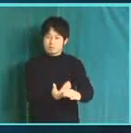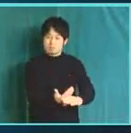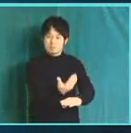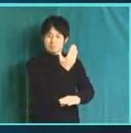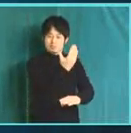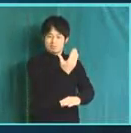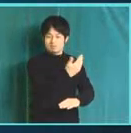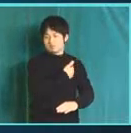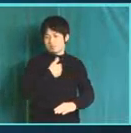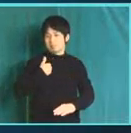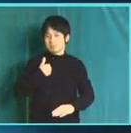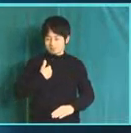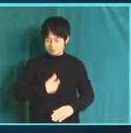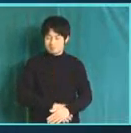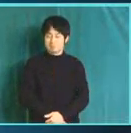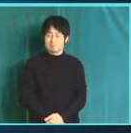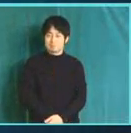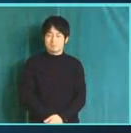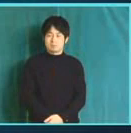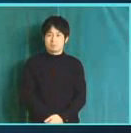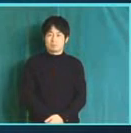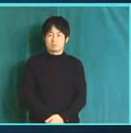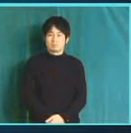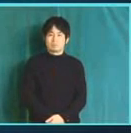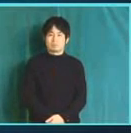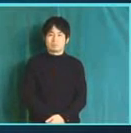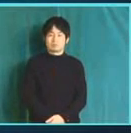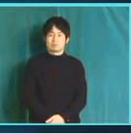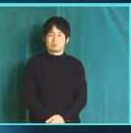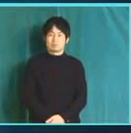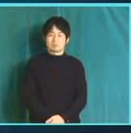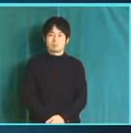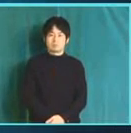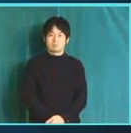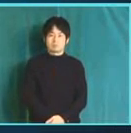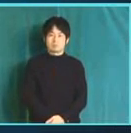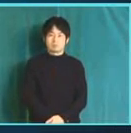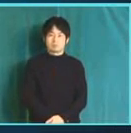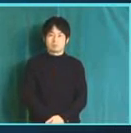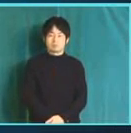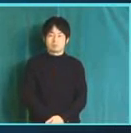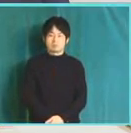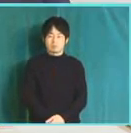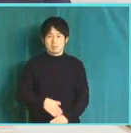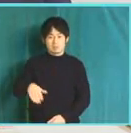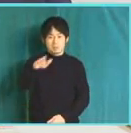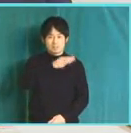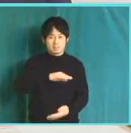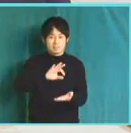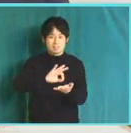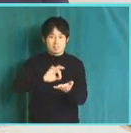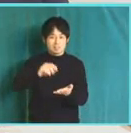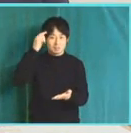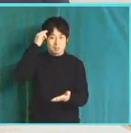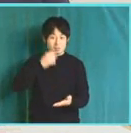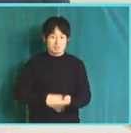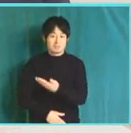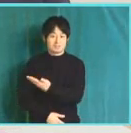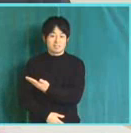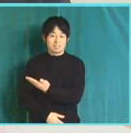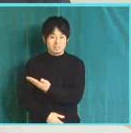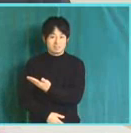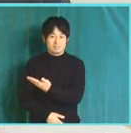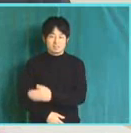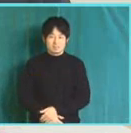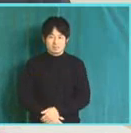ーを、印刷することができます。 はい、そしてね、皆さん多くの方がこちらを使われていると思うんですけ